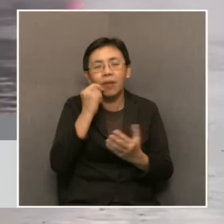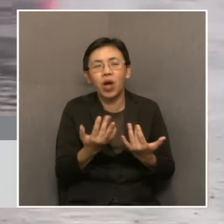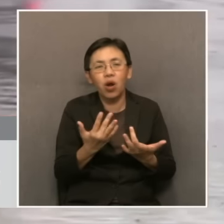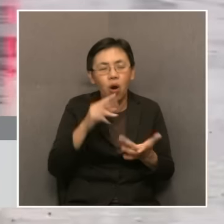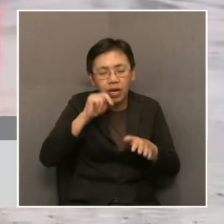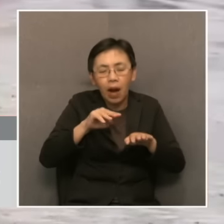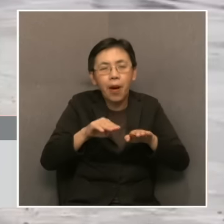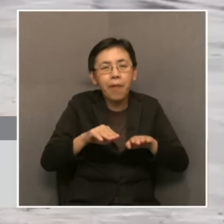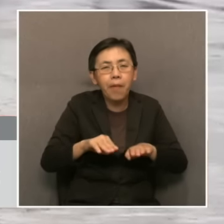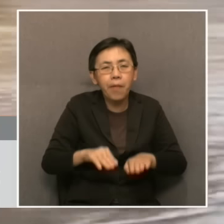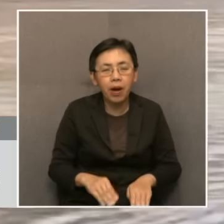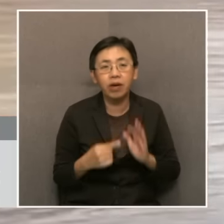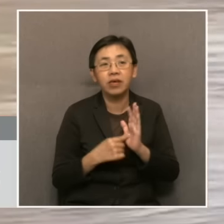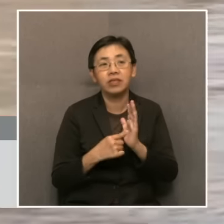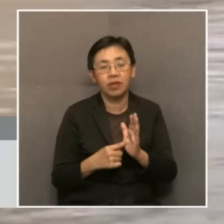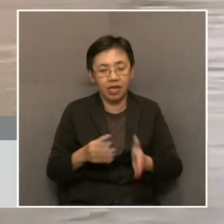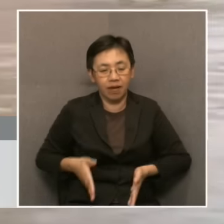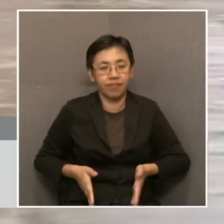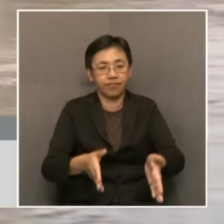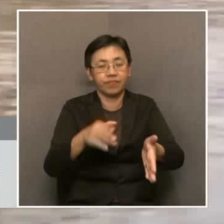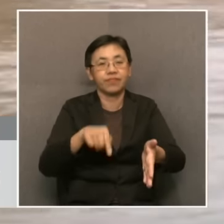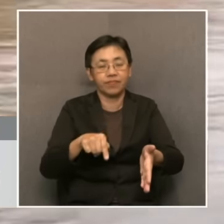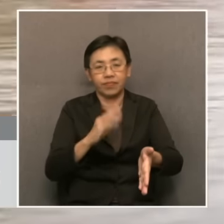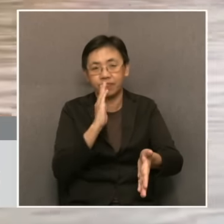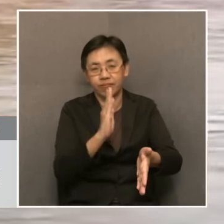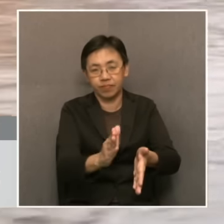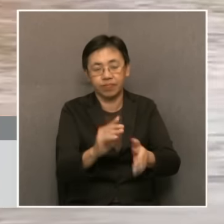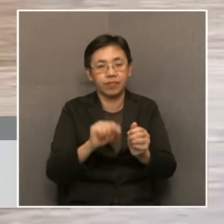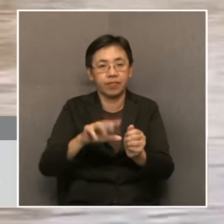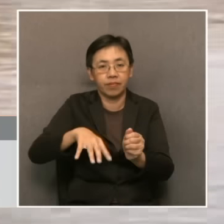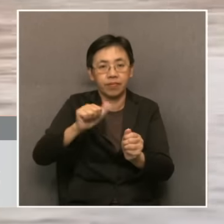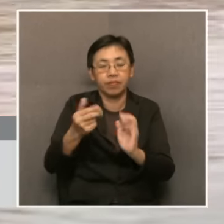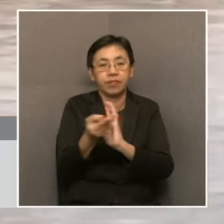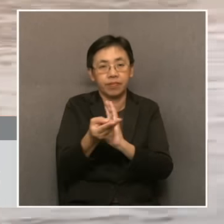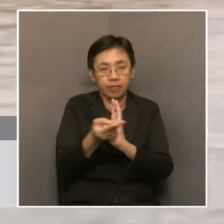ายจุดอย่างเช่นบริเวณถนนมิตรภาพขาเข้าตัวเมืองหนองคาย